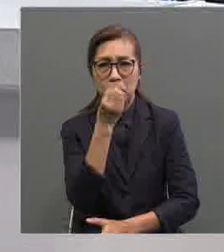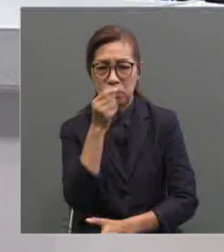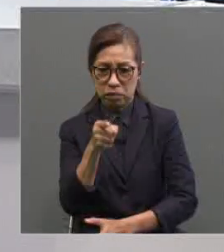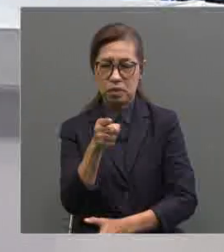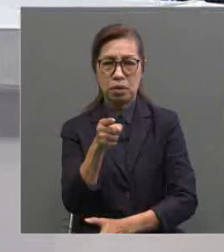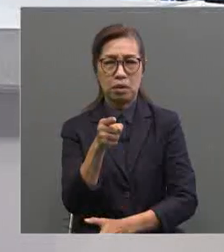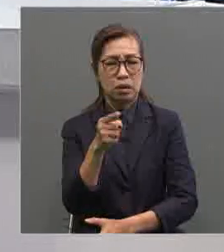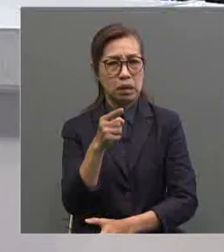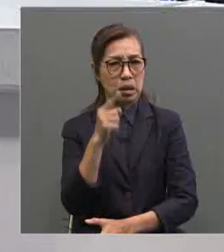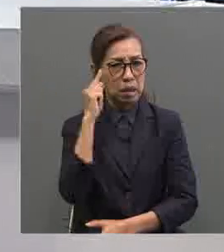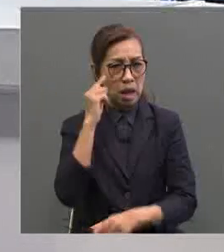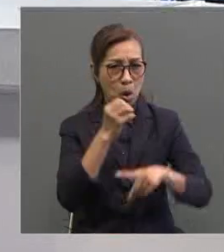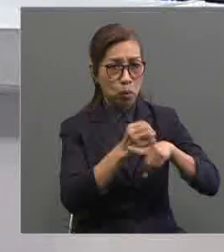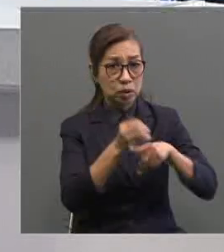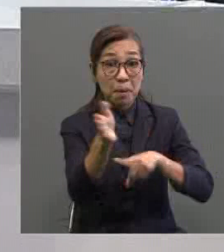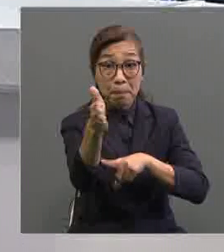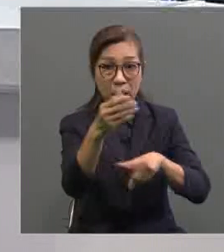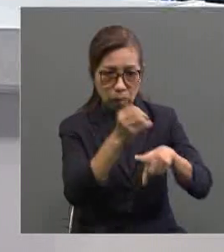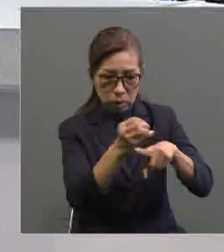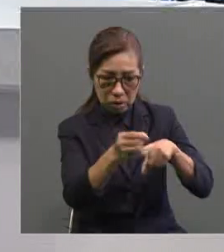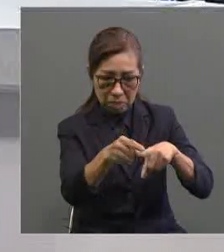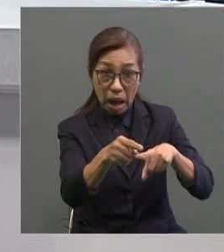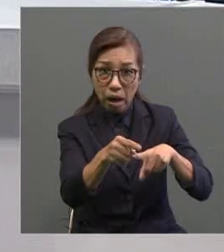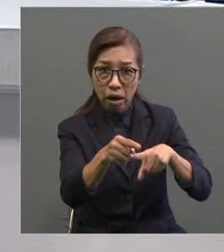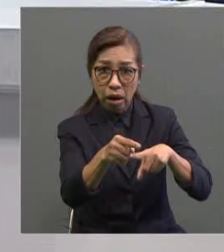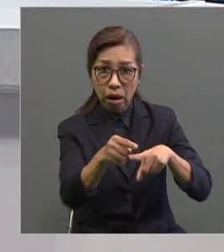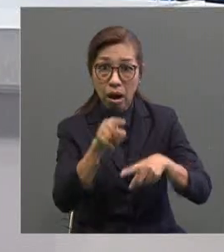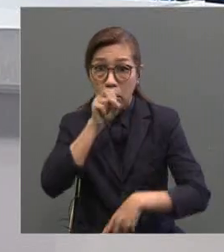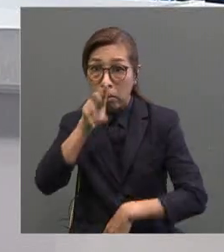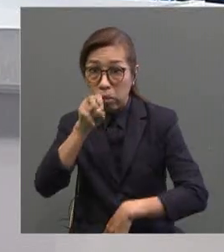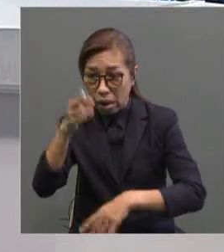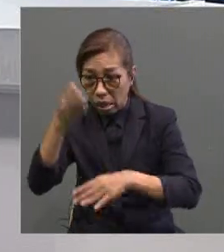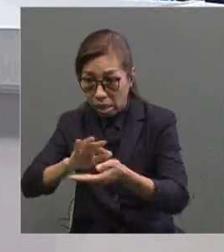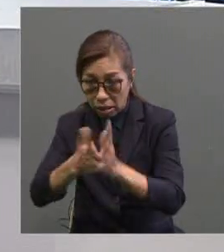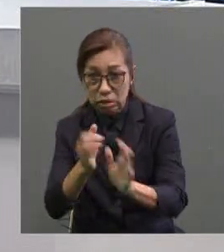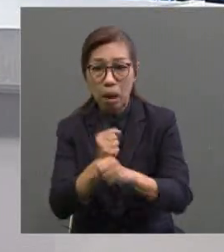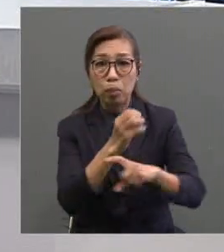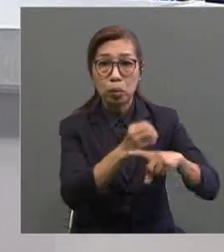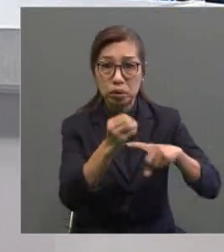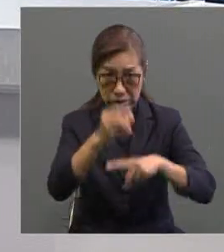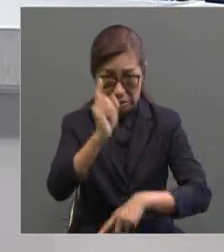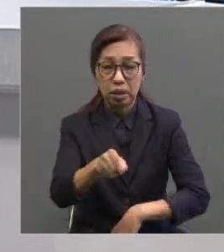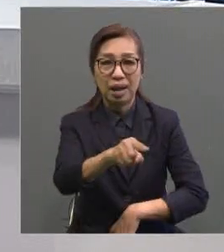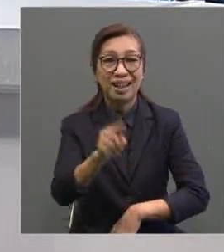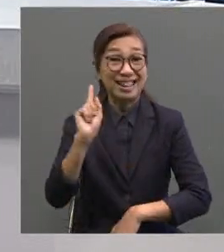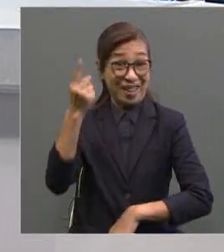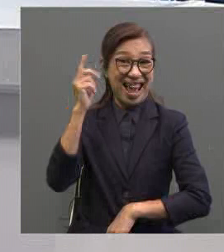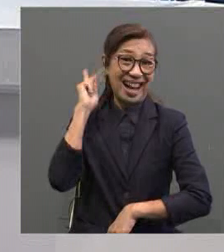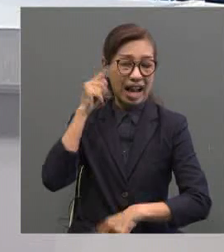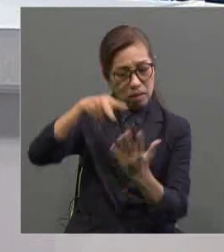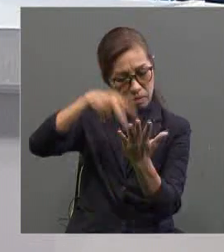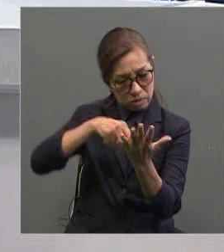สุดท้ายแล้วเนี่ยลูกชิ้นปลาทำจากเจ้าตัวเงินตัวทองจริงไหมเดี๋ยวนะผมพออ่านข่าวแรกๆ